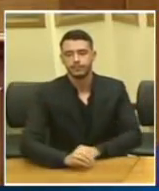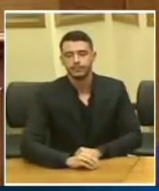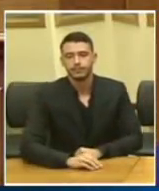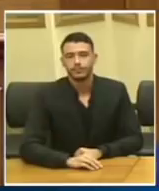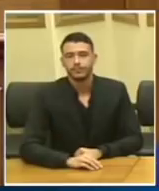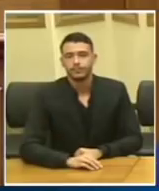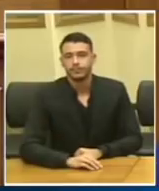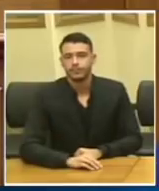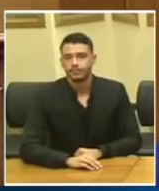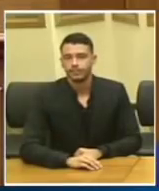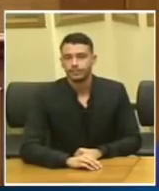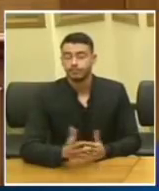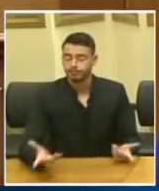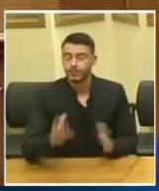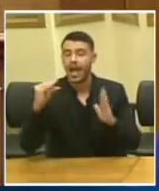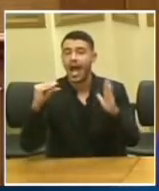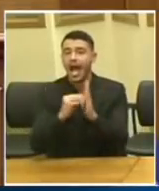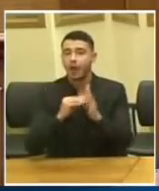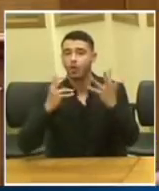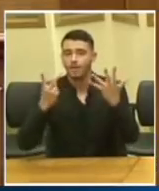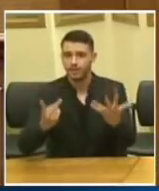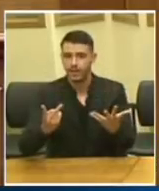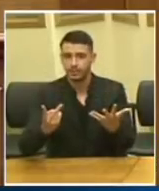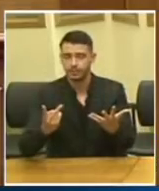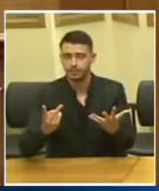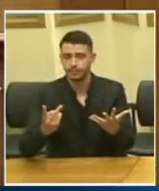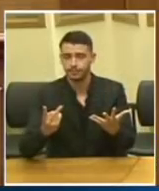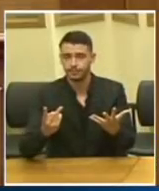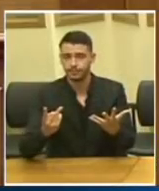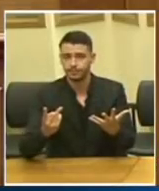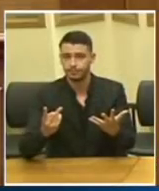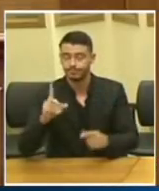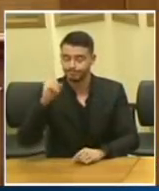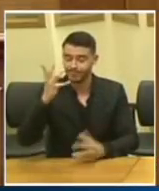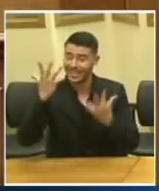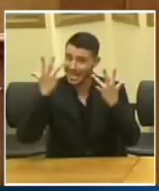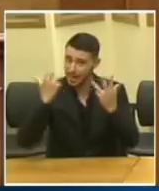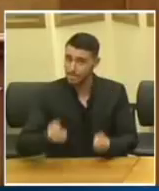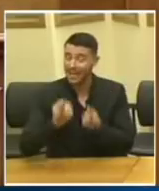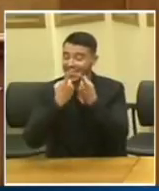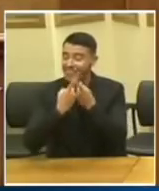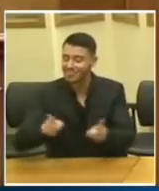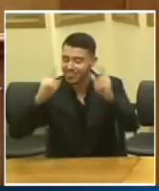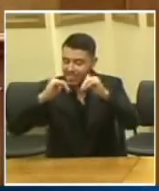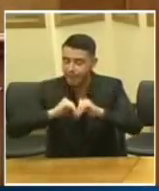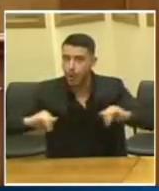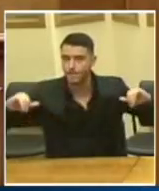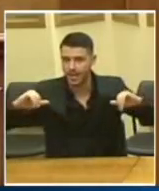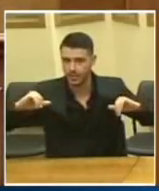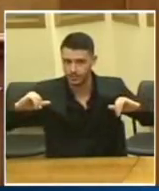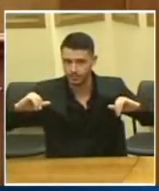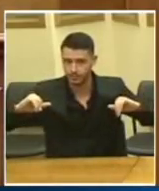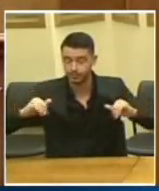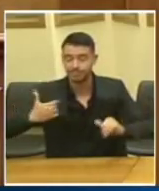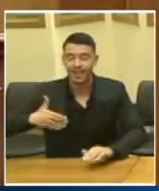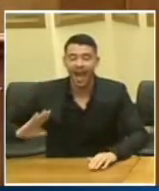Και στο άρθρο 7 υπάρχει απόλυτη διαφοροποίηση, μια για πάντα, από την αρχαία